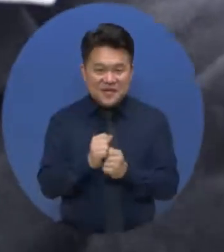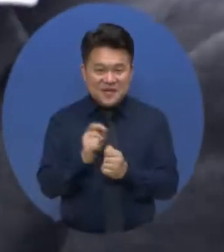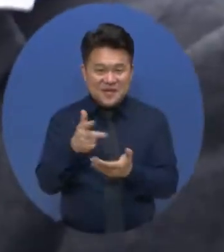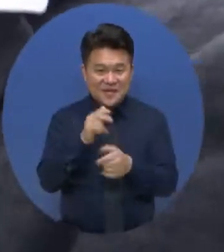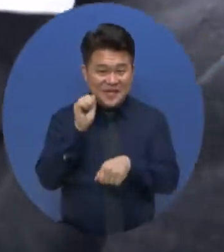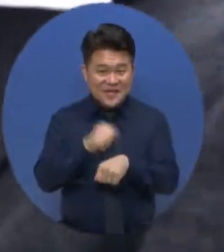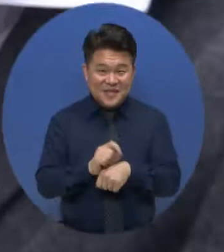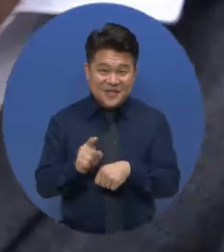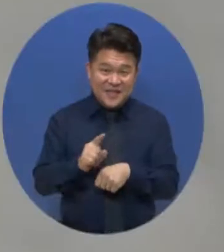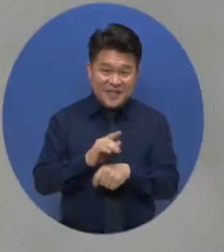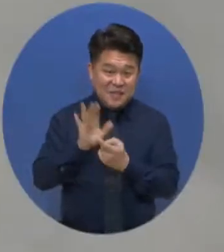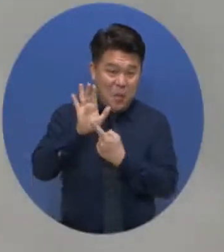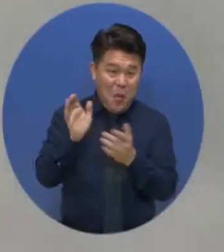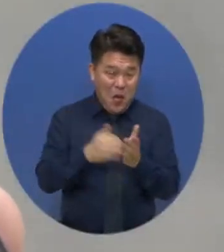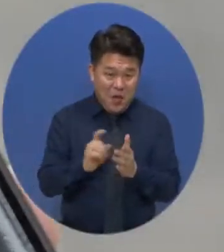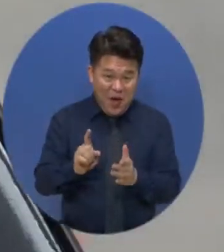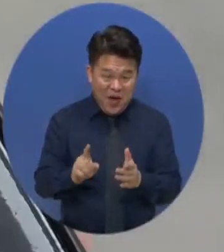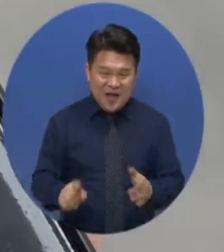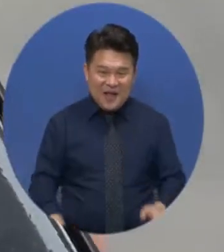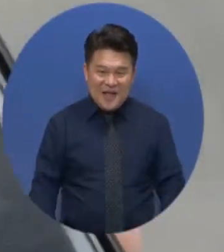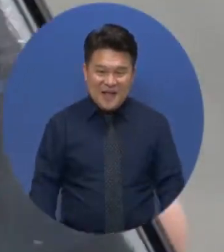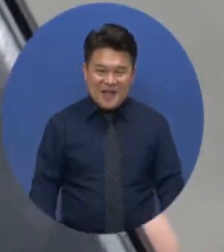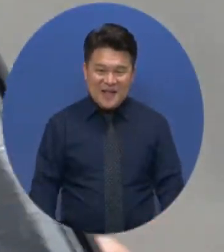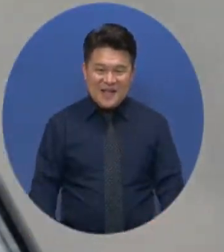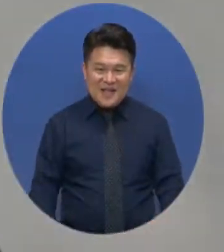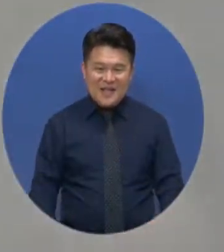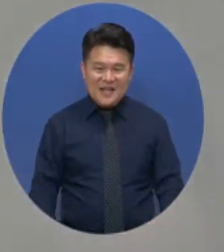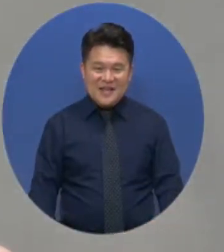어떻게 찍으셨나 잘 나왔나.